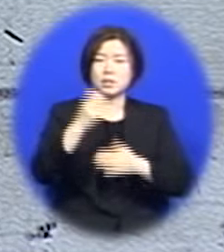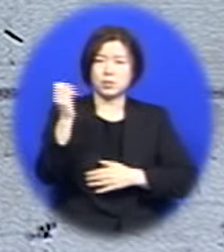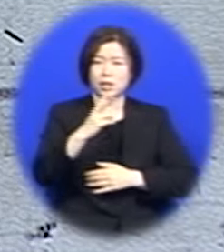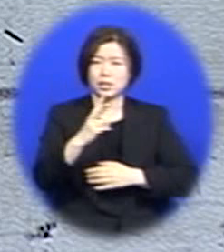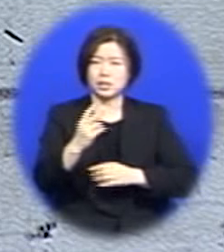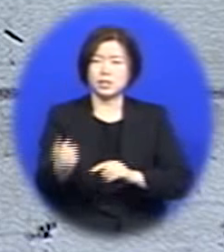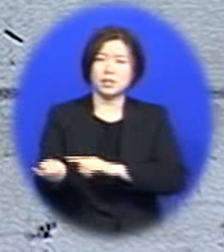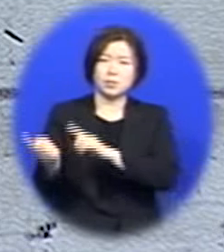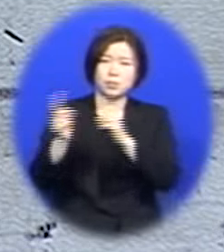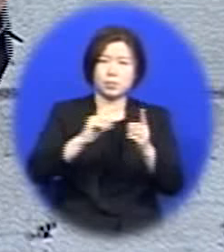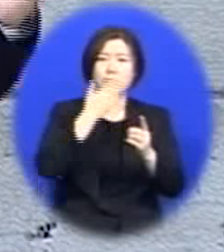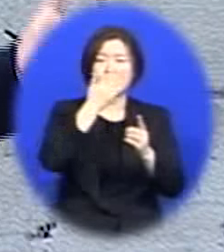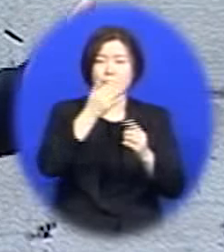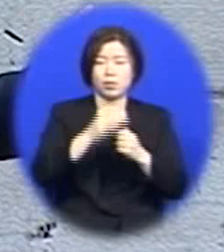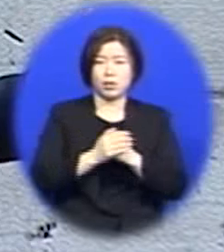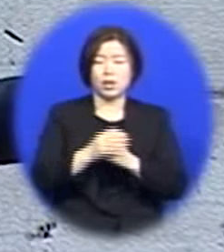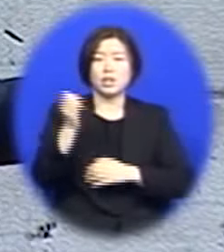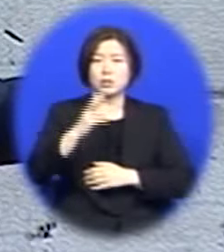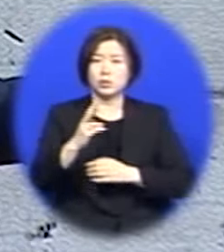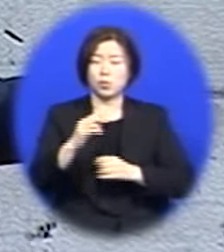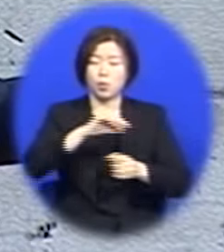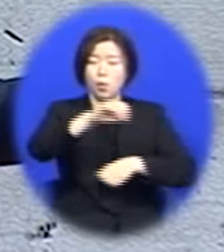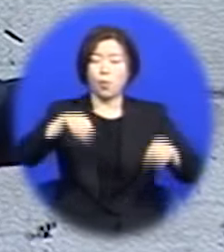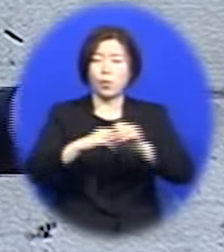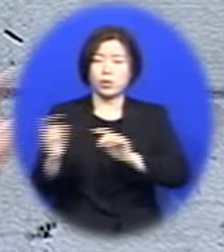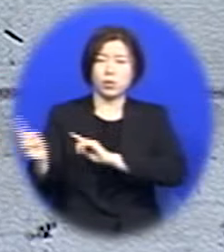주셨습니다. 그리고 부흥했어요, 오히려.